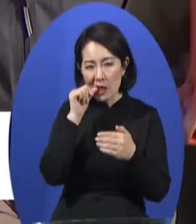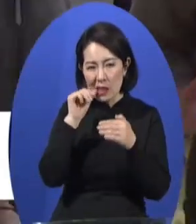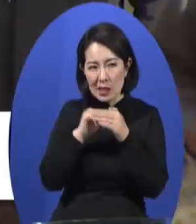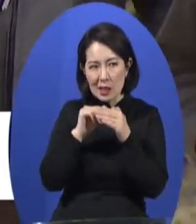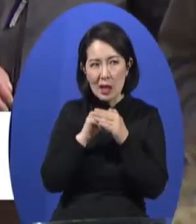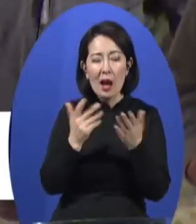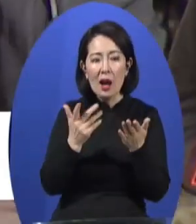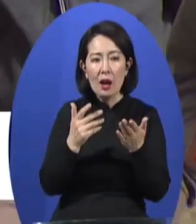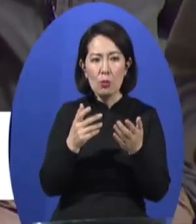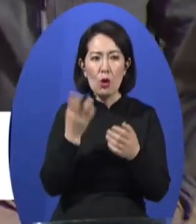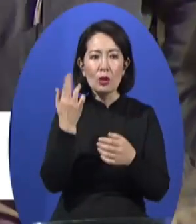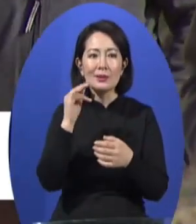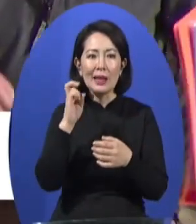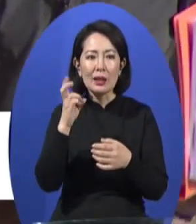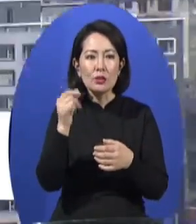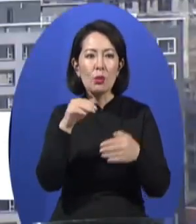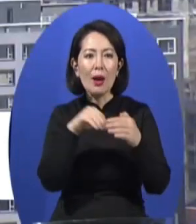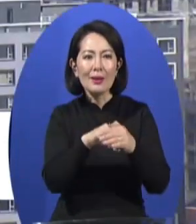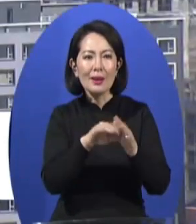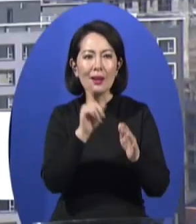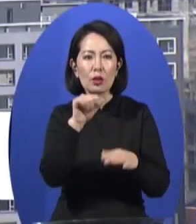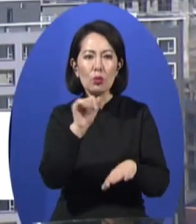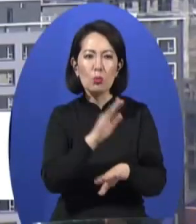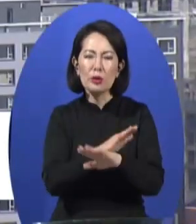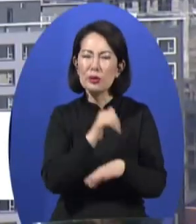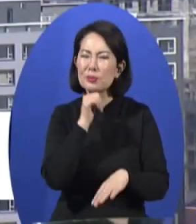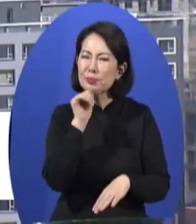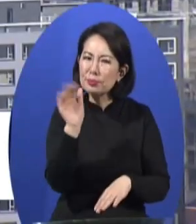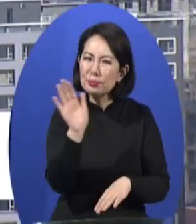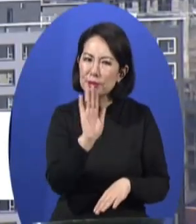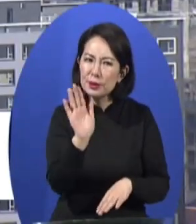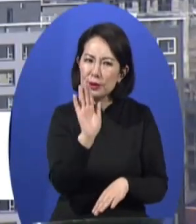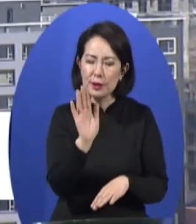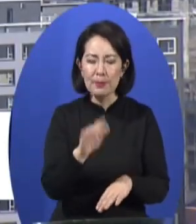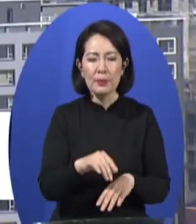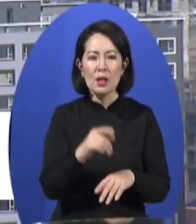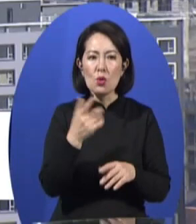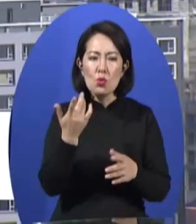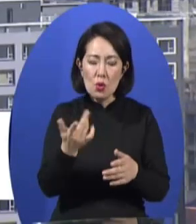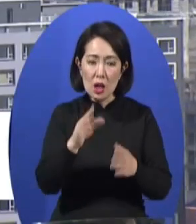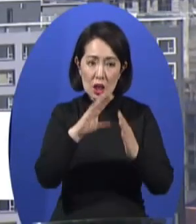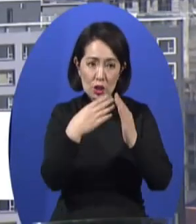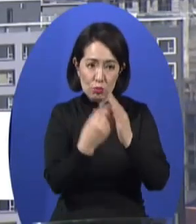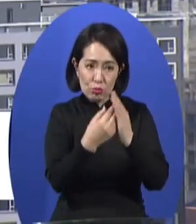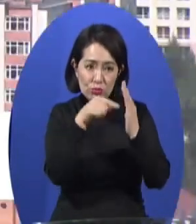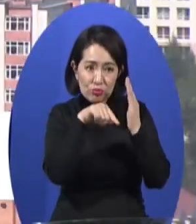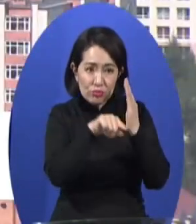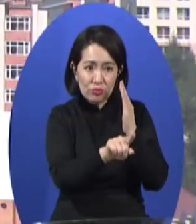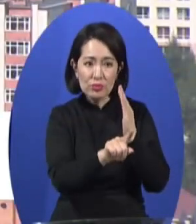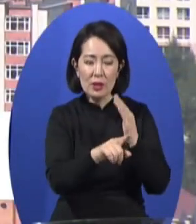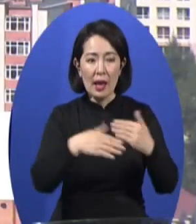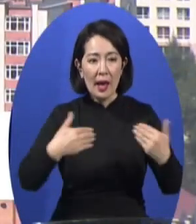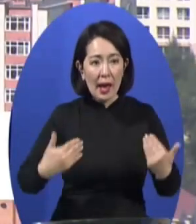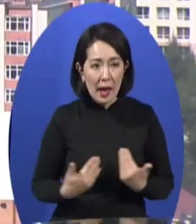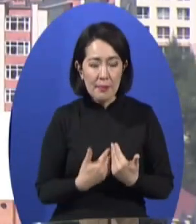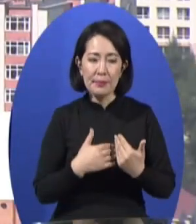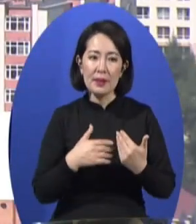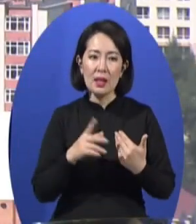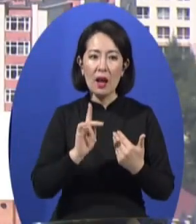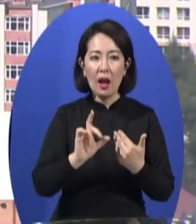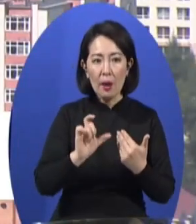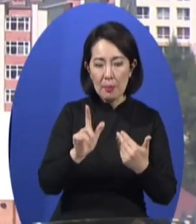бол зүгээр дансанд мөнгө хадгалаадаа гэсэн ойлголт биш. Энэ дээр бол бас тухайн өрхийнхөө амьдралынхаа хэв